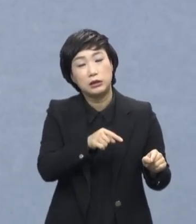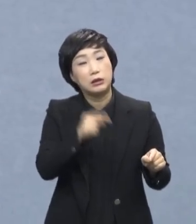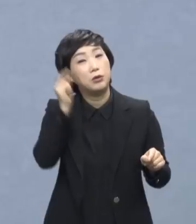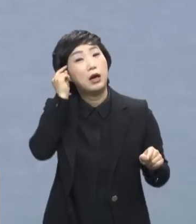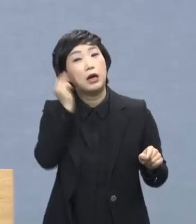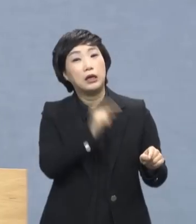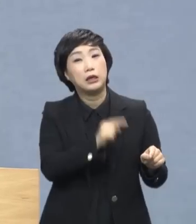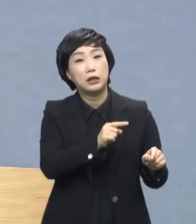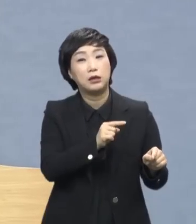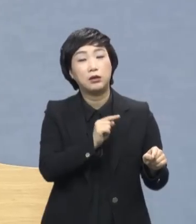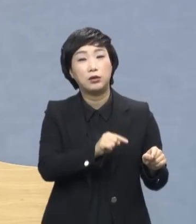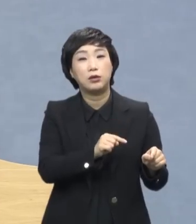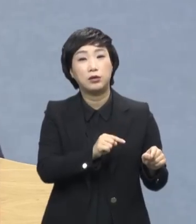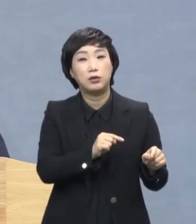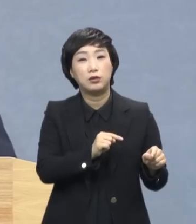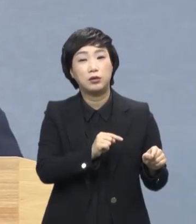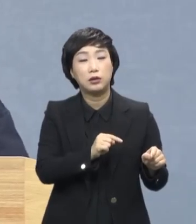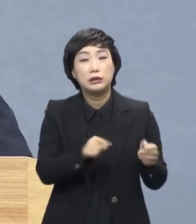이거는